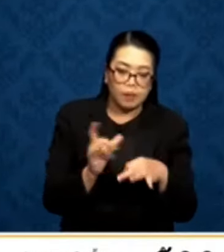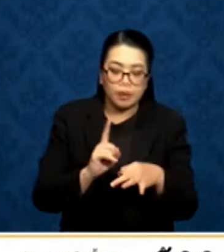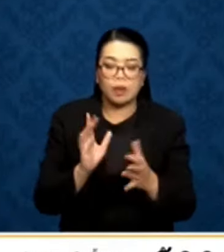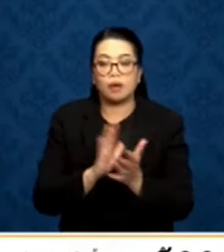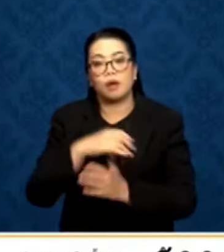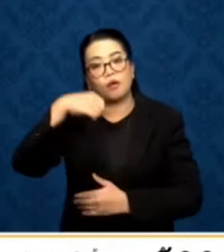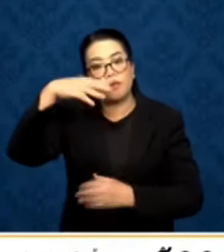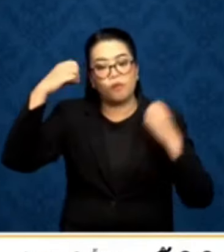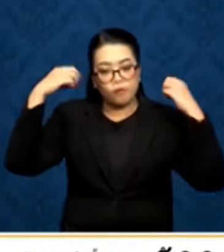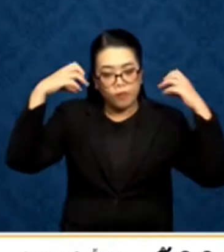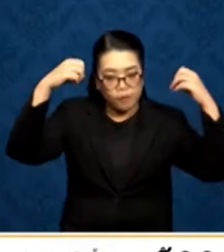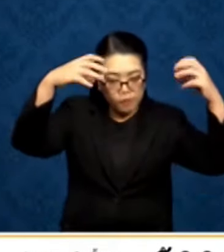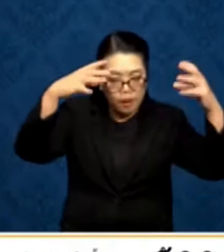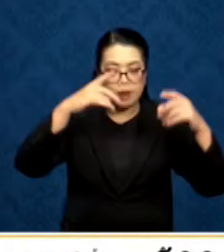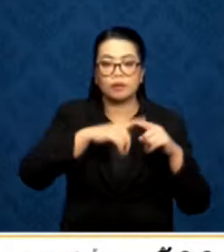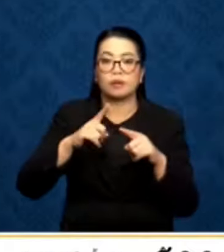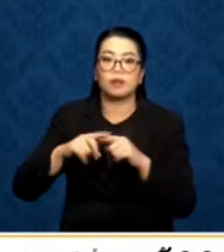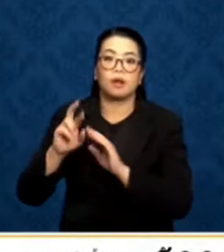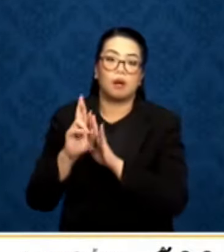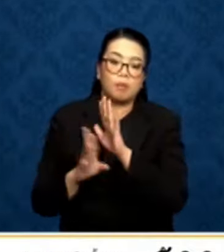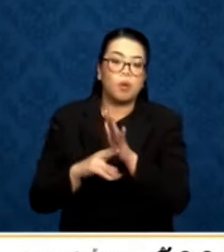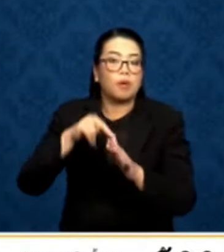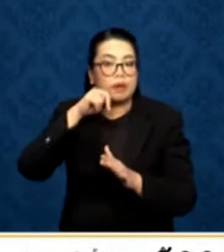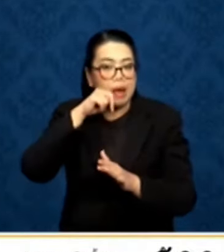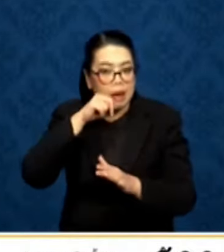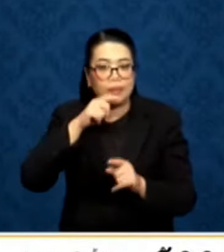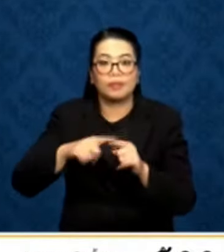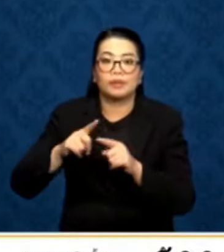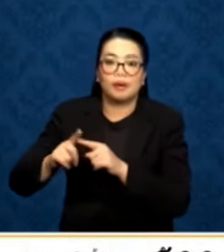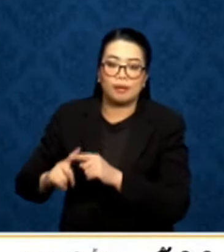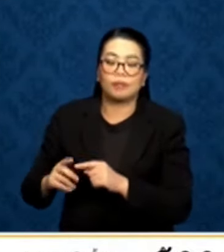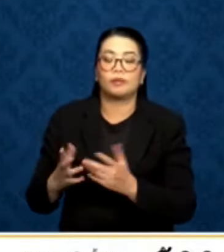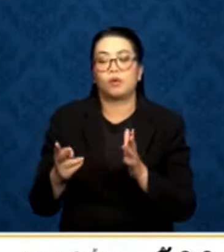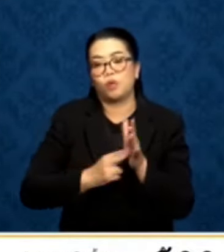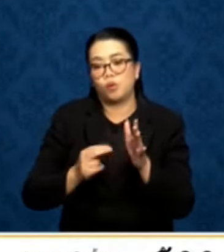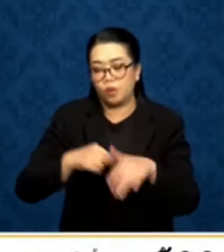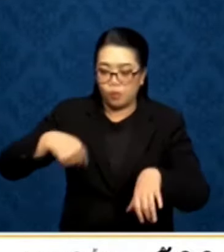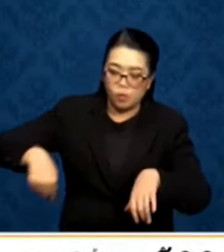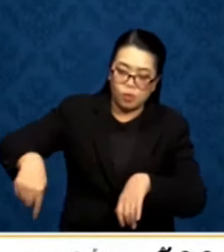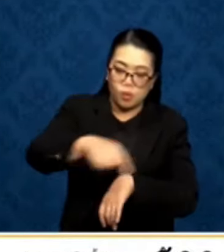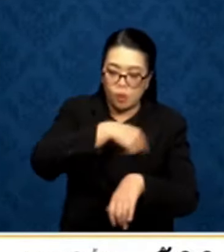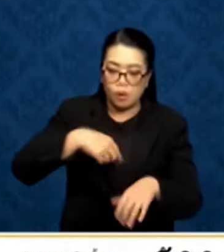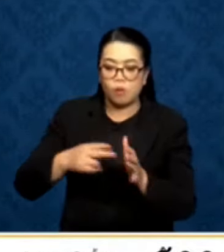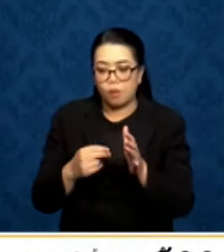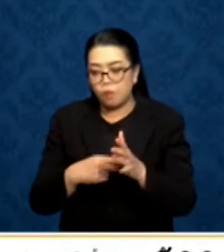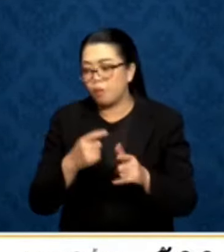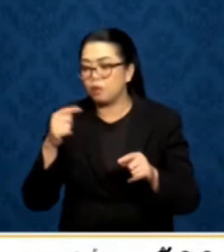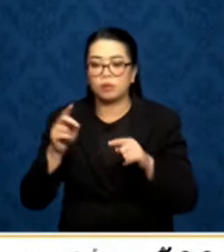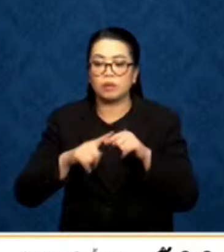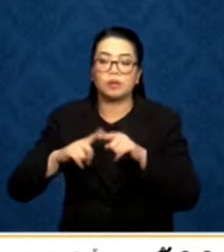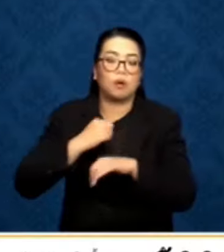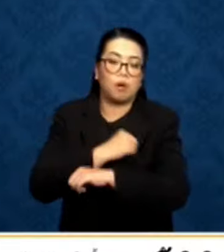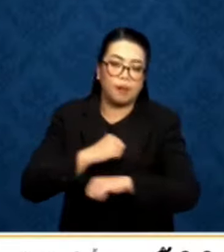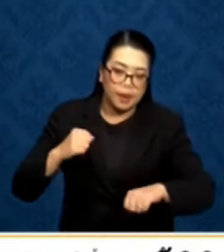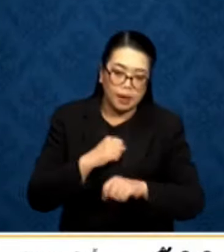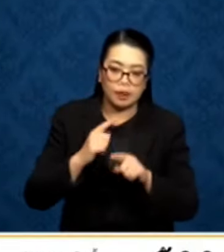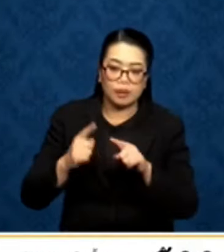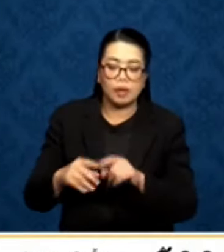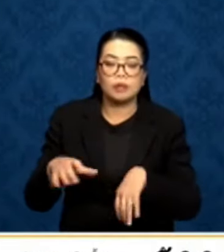ไฟฟ้าส่องสว่างนะครับระบบระบายน้ำนะครับการปรับปรุงลูกวิ่งและต่างๆเพื่อตอบสนองพี่น้องที่อยู่ในพื้นที่ของการ